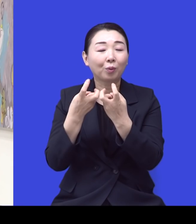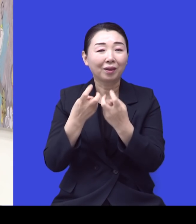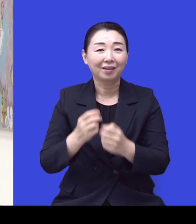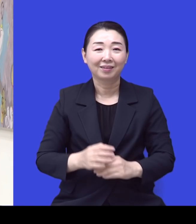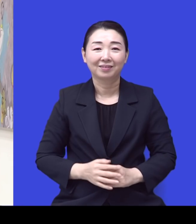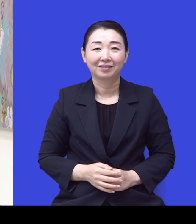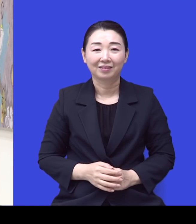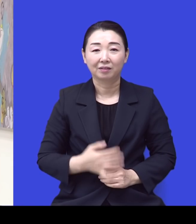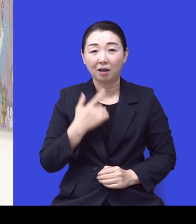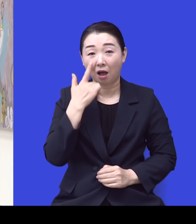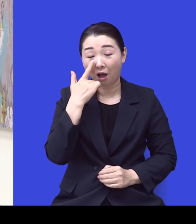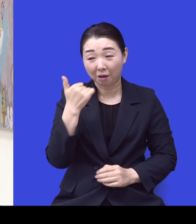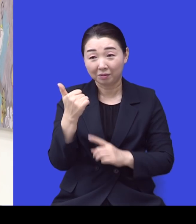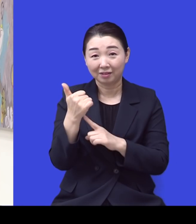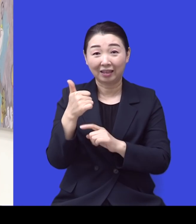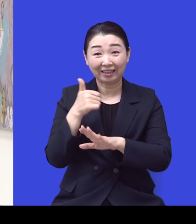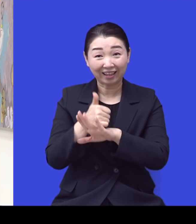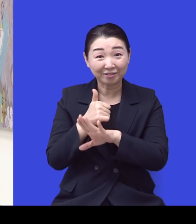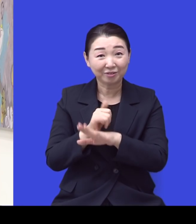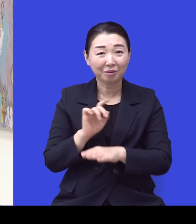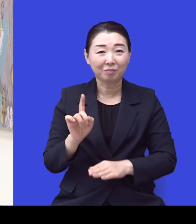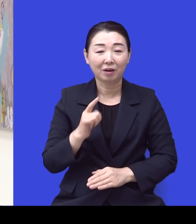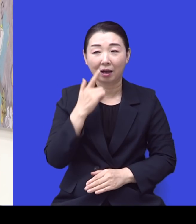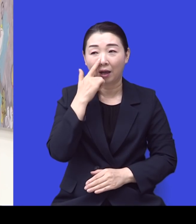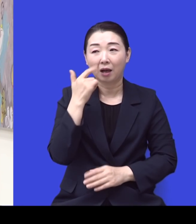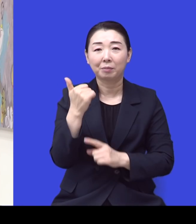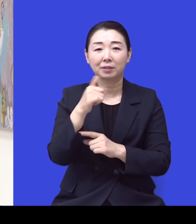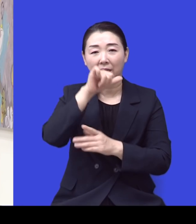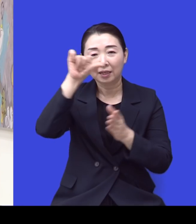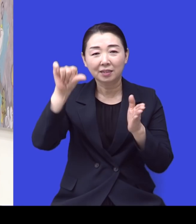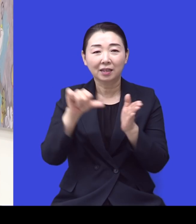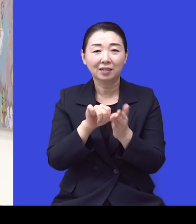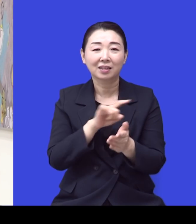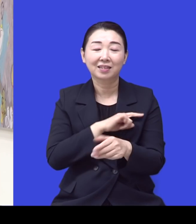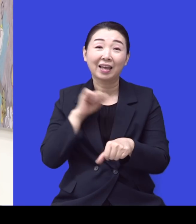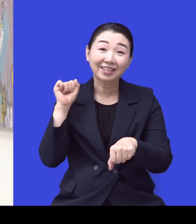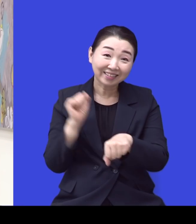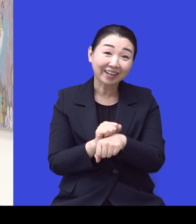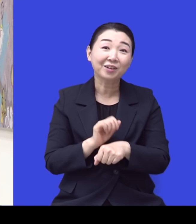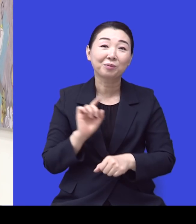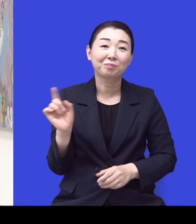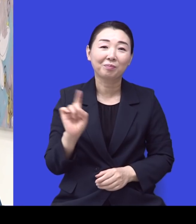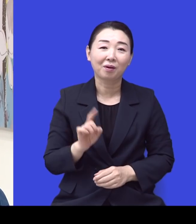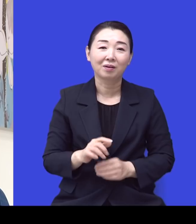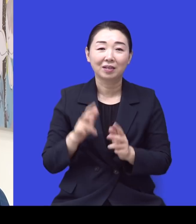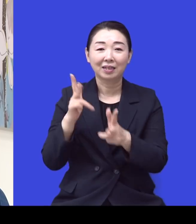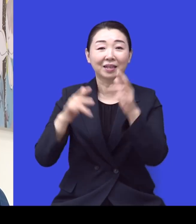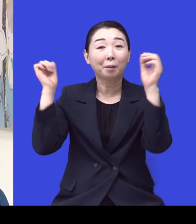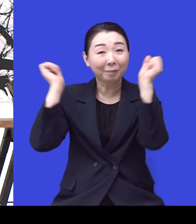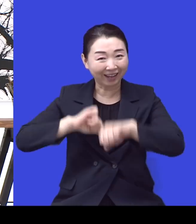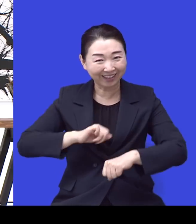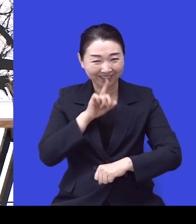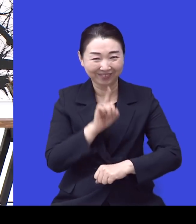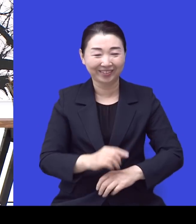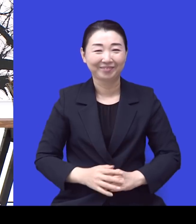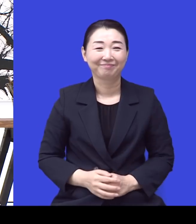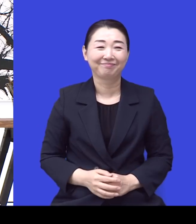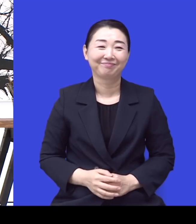제가 그 아버지는 나중에 아버지한테 예. 아버지가 인생에서 제일 잘한 게 하나 있는데 예. 사업 망하신 거다.